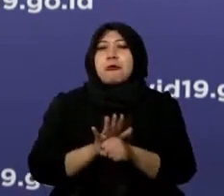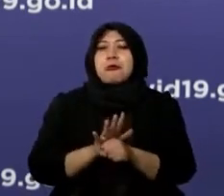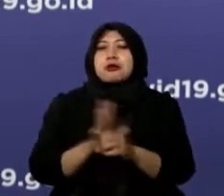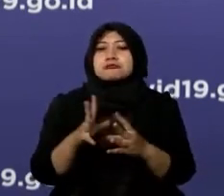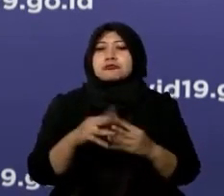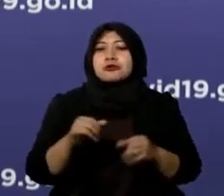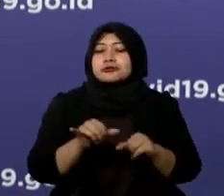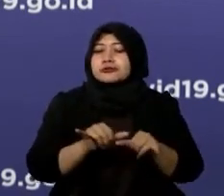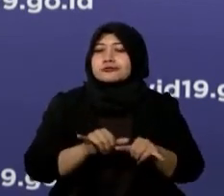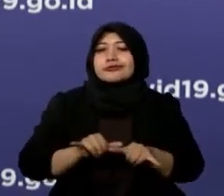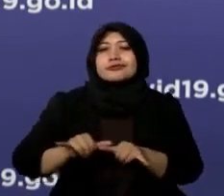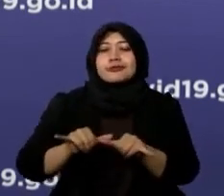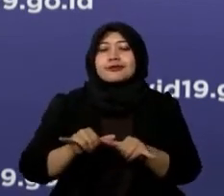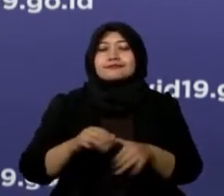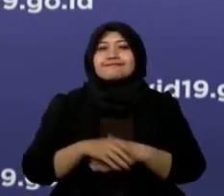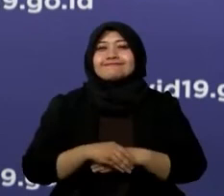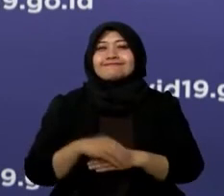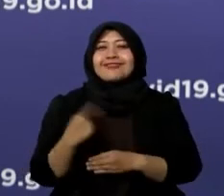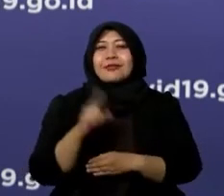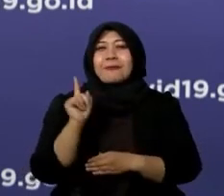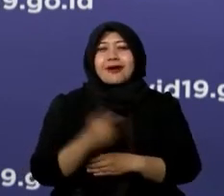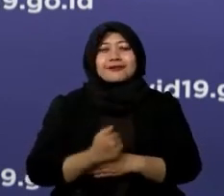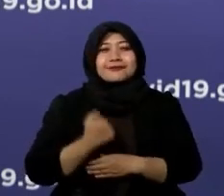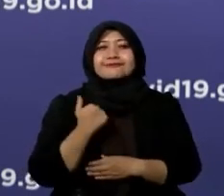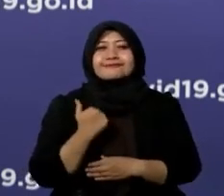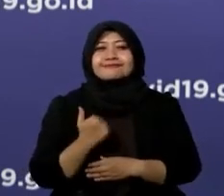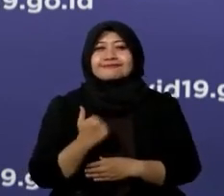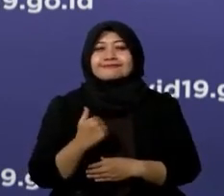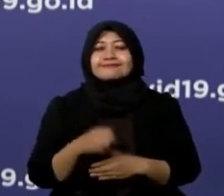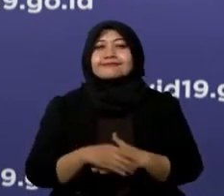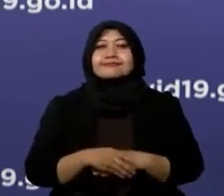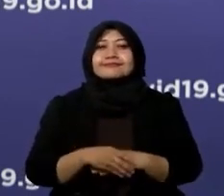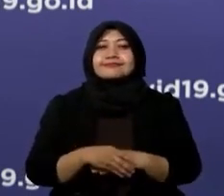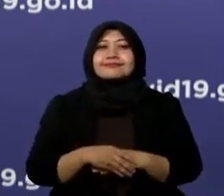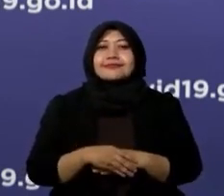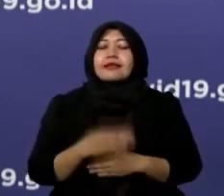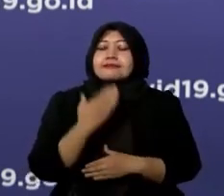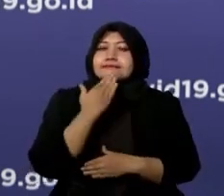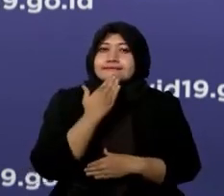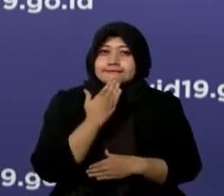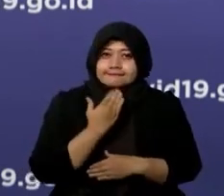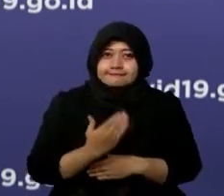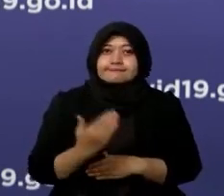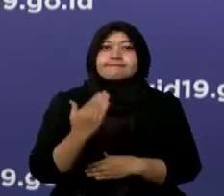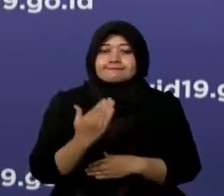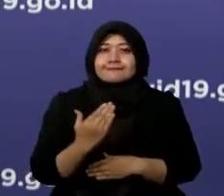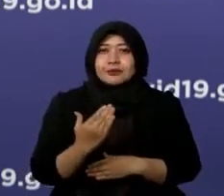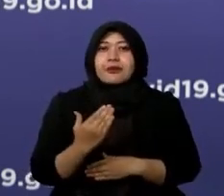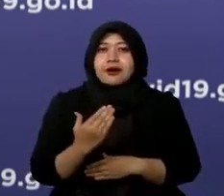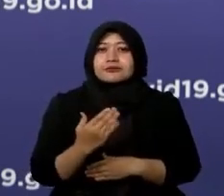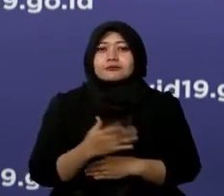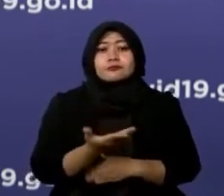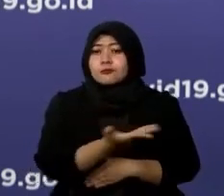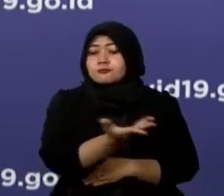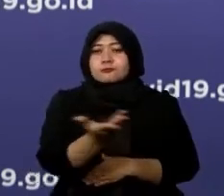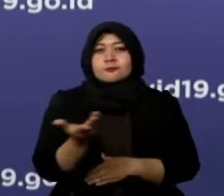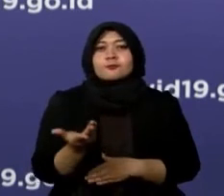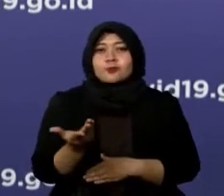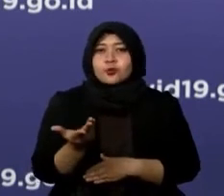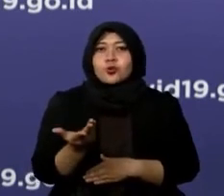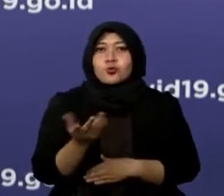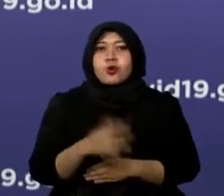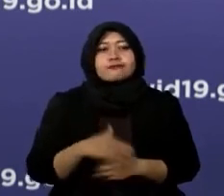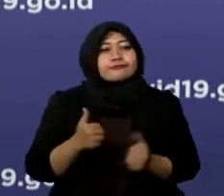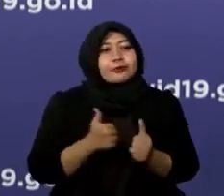secara bersama-sama. Kita pasti bisa melaksanakan ini, dan terima kasih sudah banyak saudara-saudara sekalian